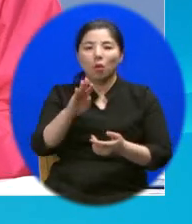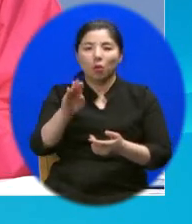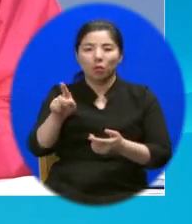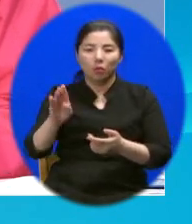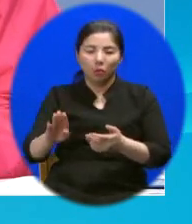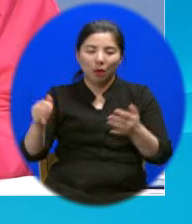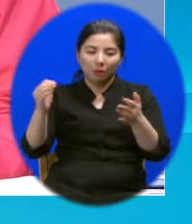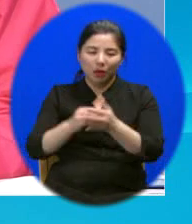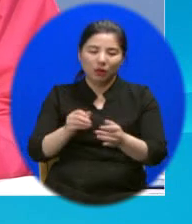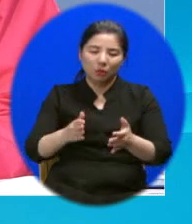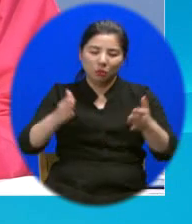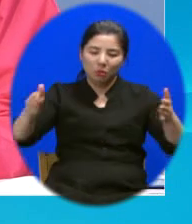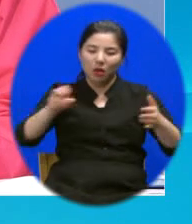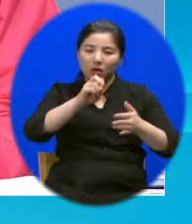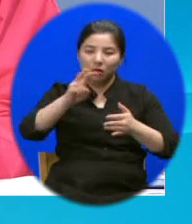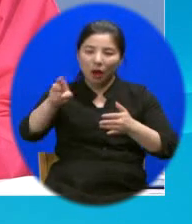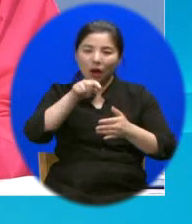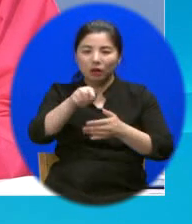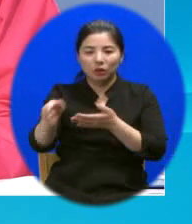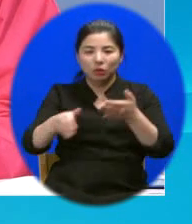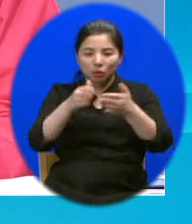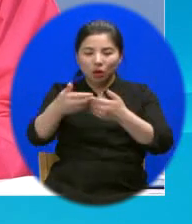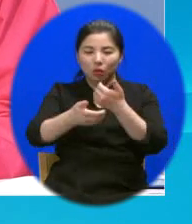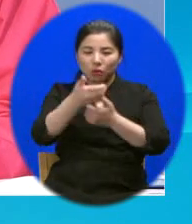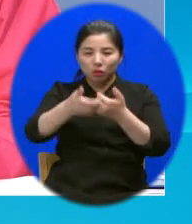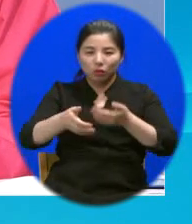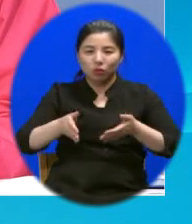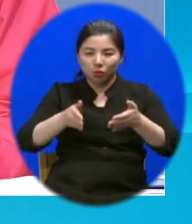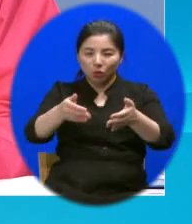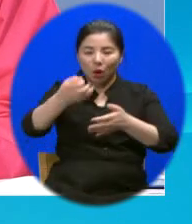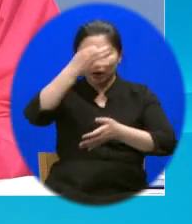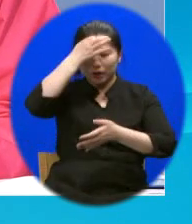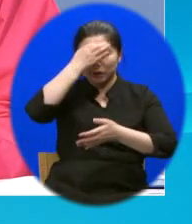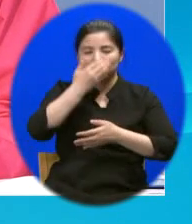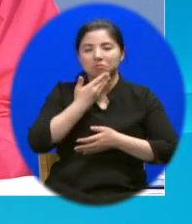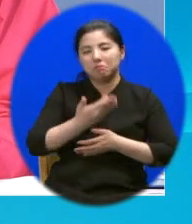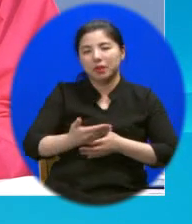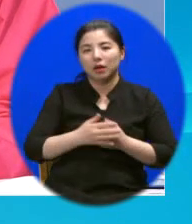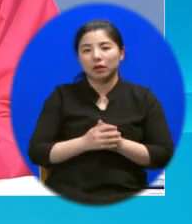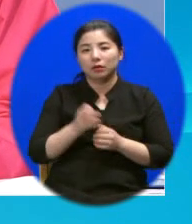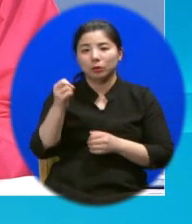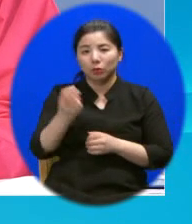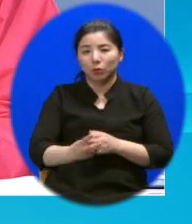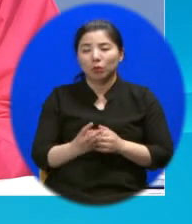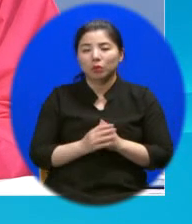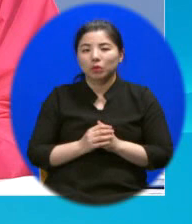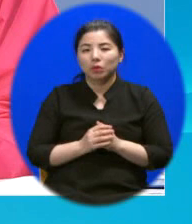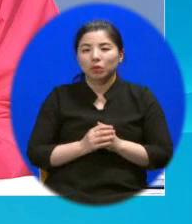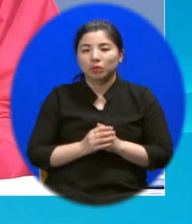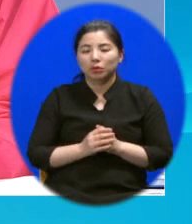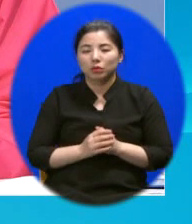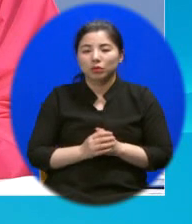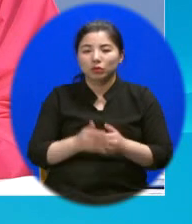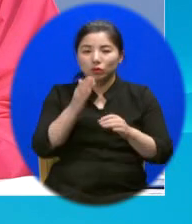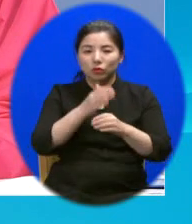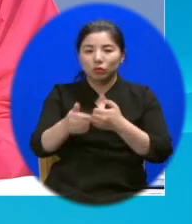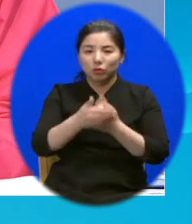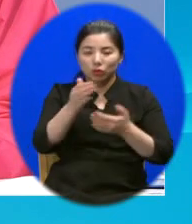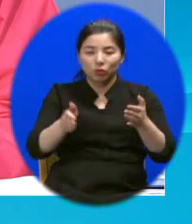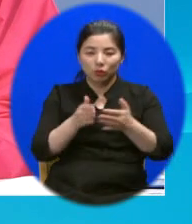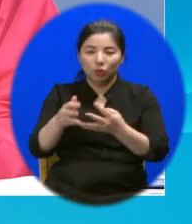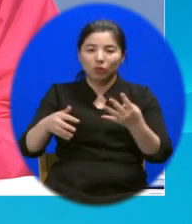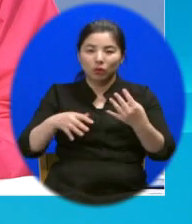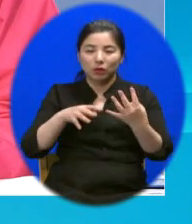확장이 돼야만 이 도로의 고속도로서 제 기능을 할 것이다 그리고 어이 중국 도로